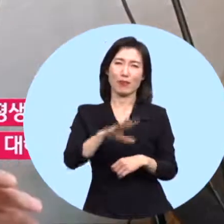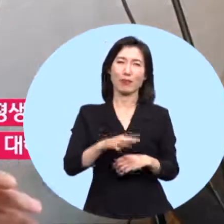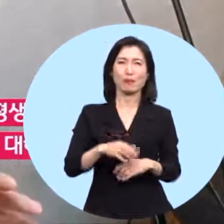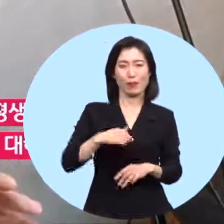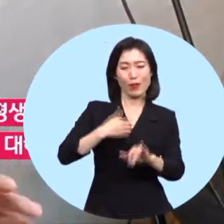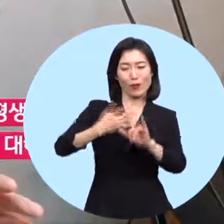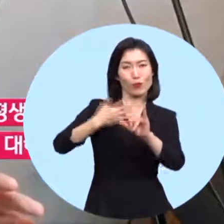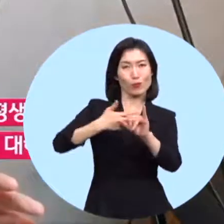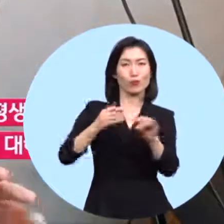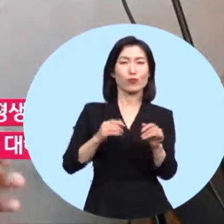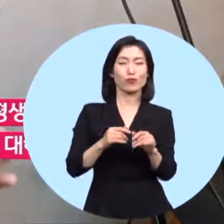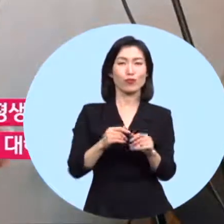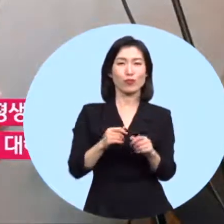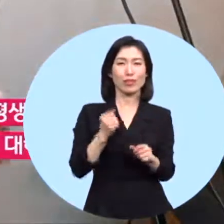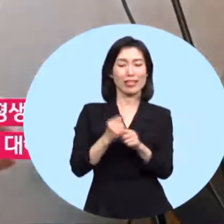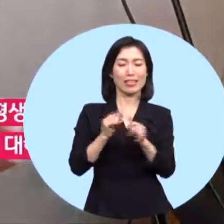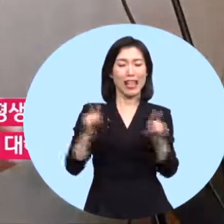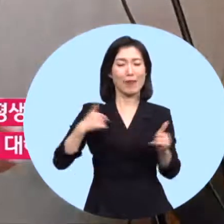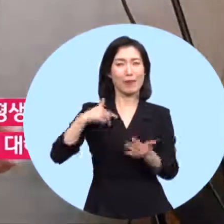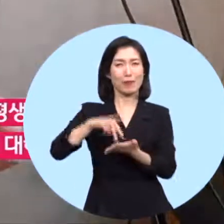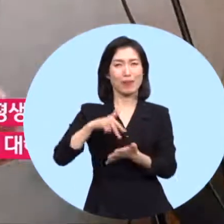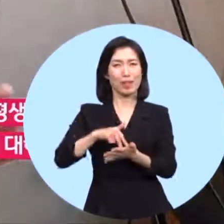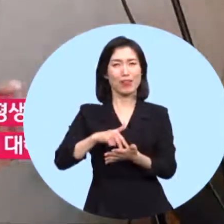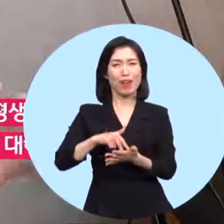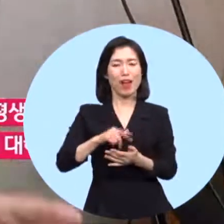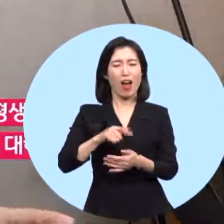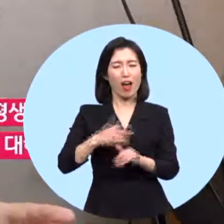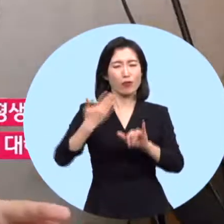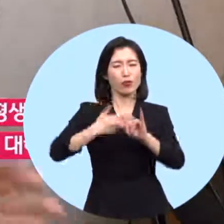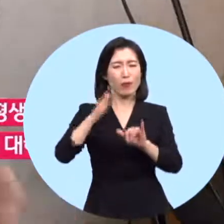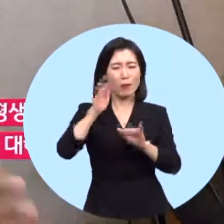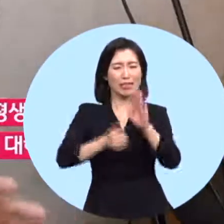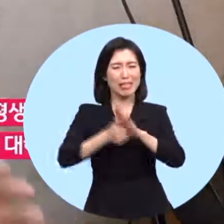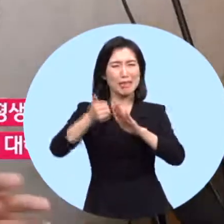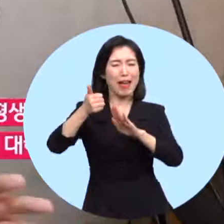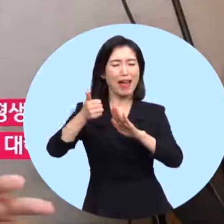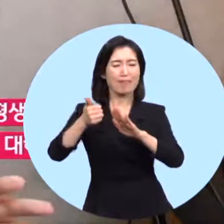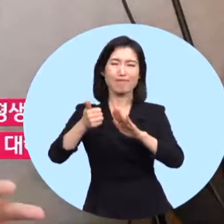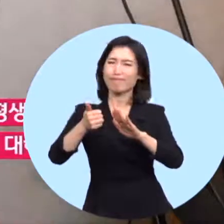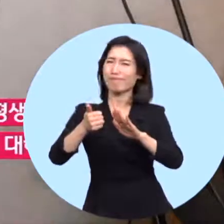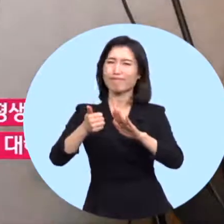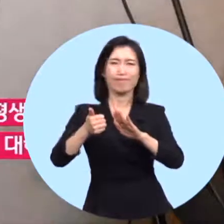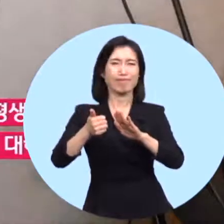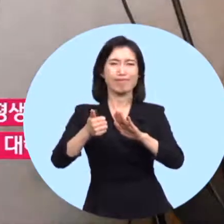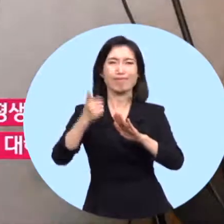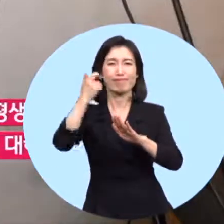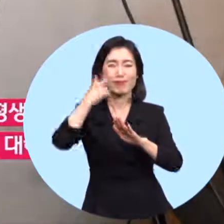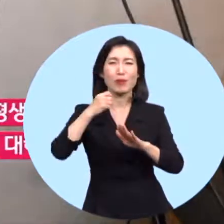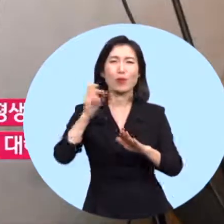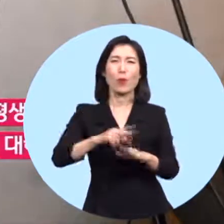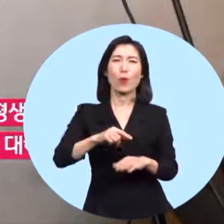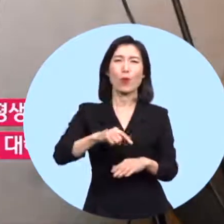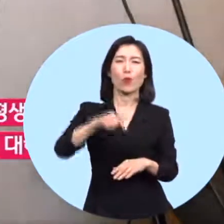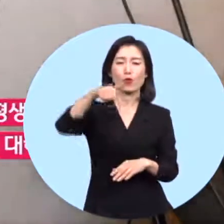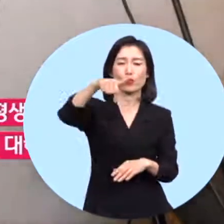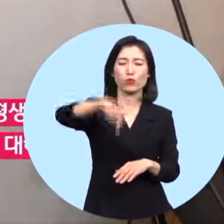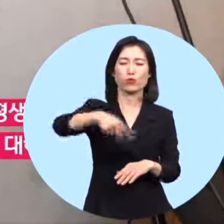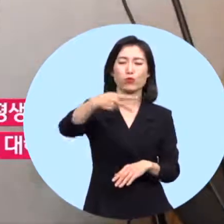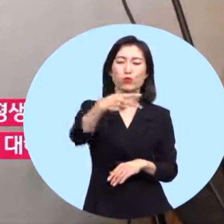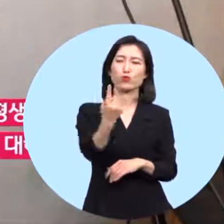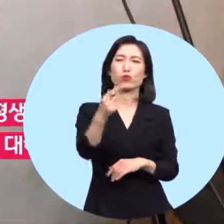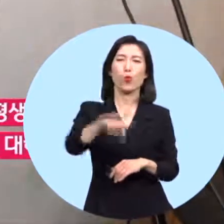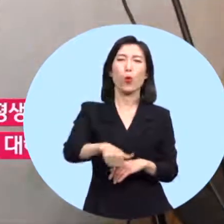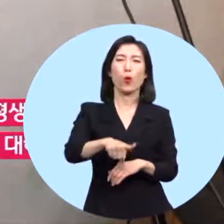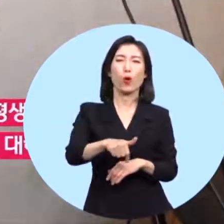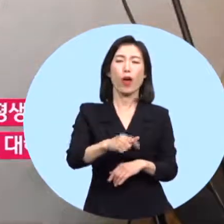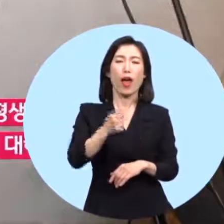유튜브로서도 저도 약간 이게 좀 희망적이지 않고 반대로 아까 말씀드렸던 그 구독료와 몇